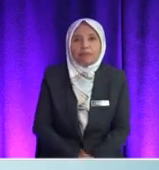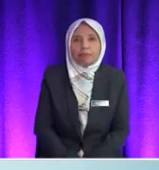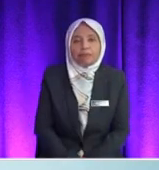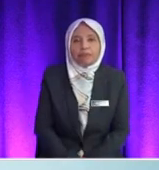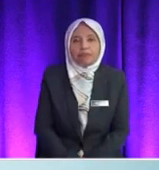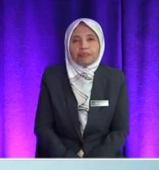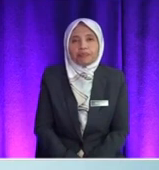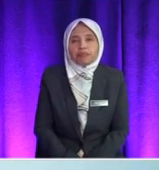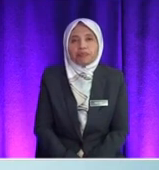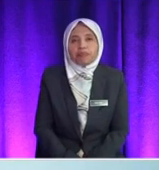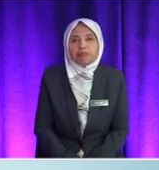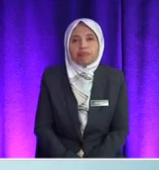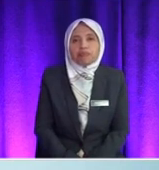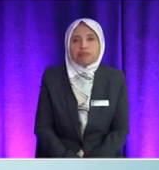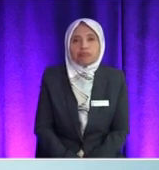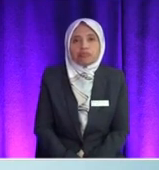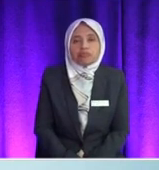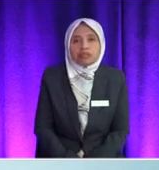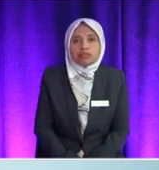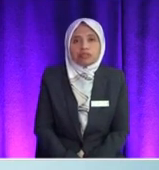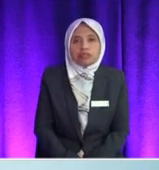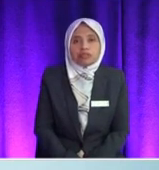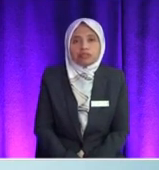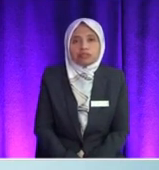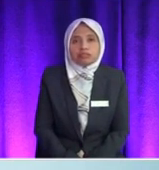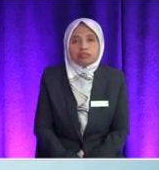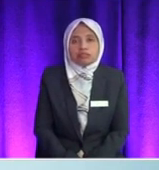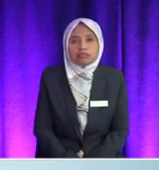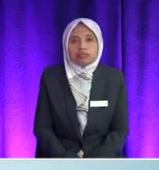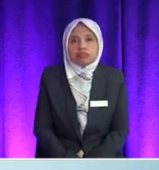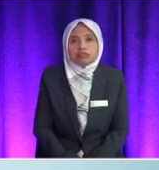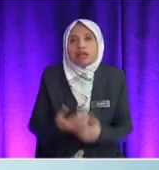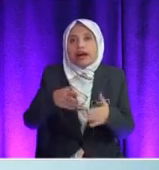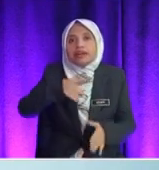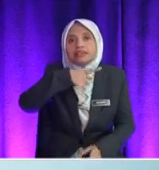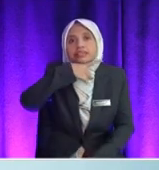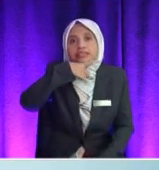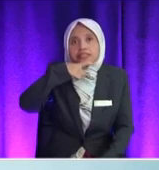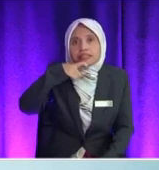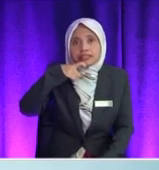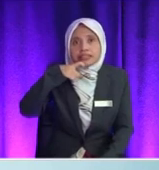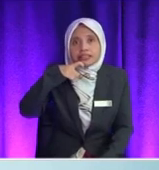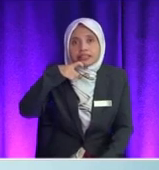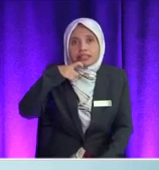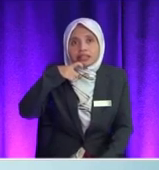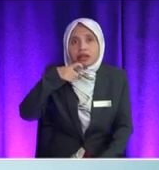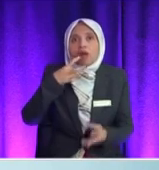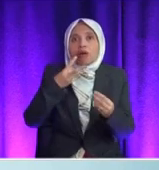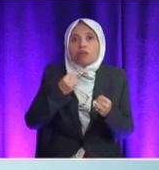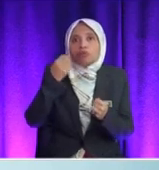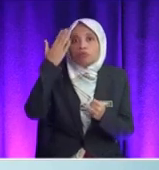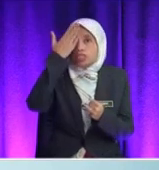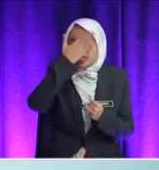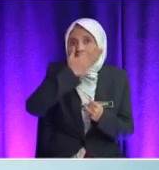oke udah kering-kering oke Balok itu enggak cantikkan tayo